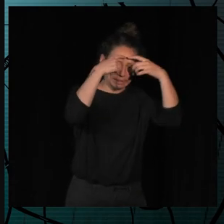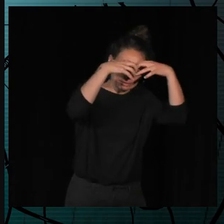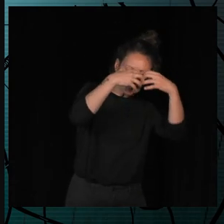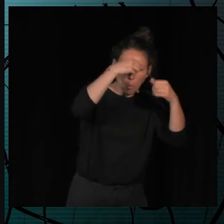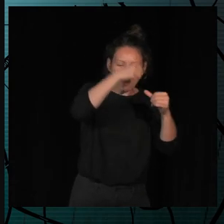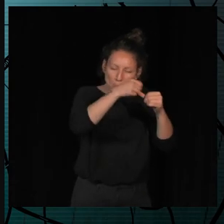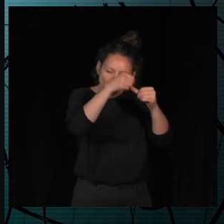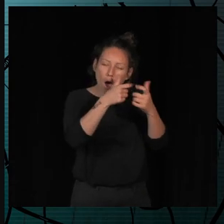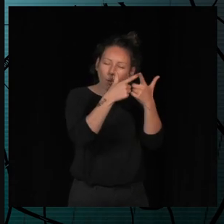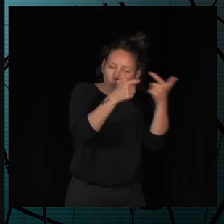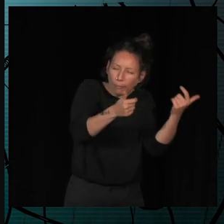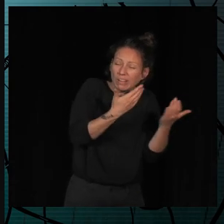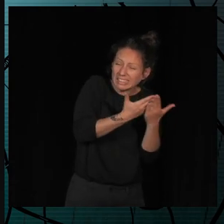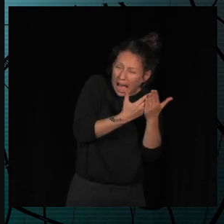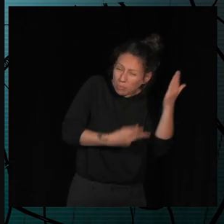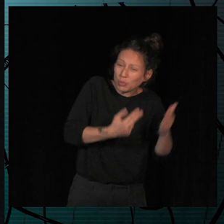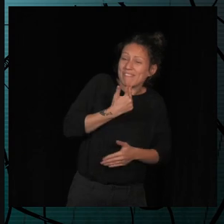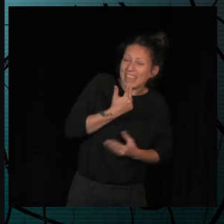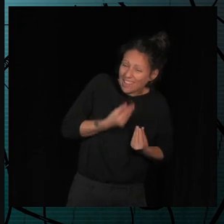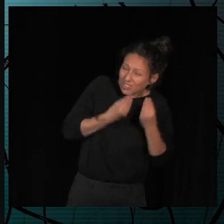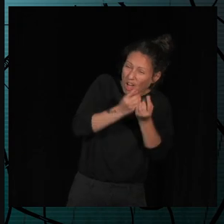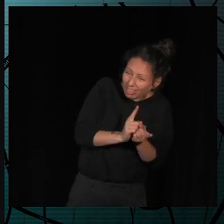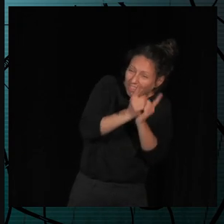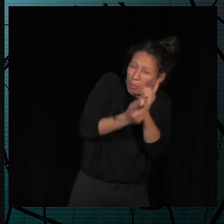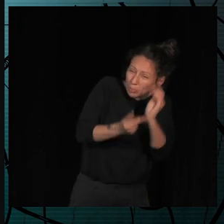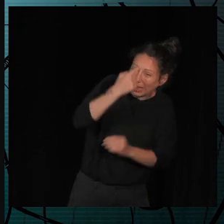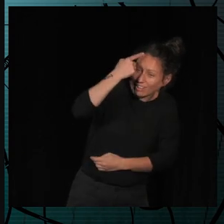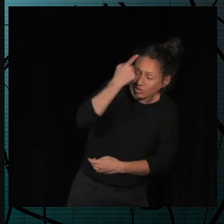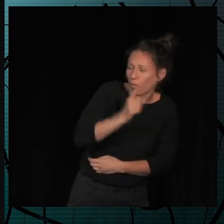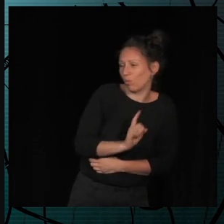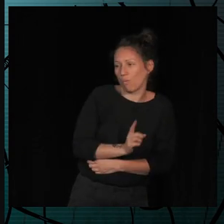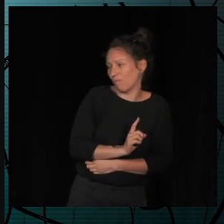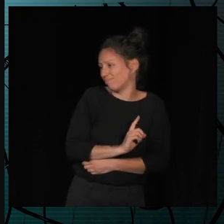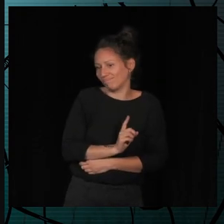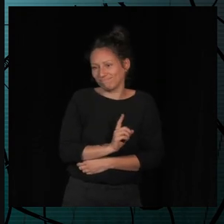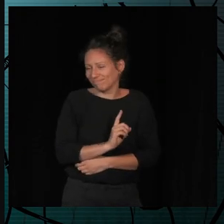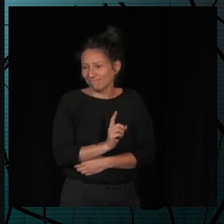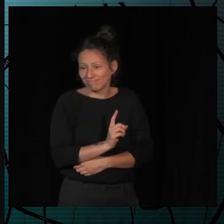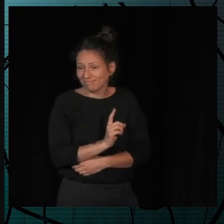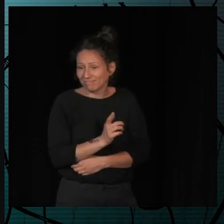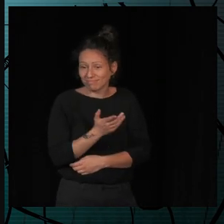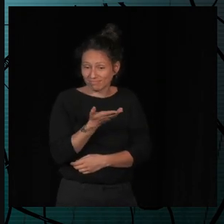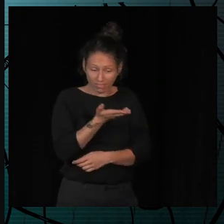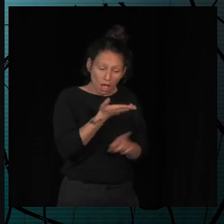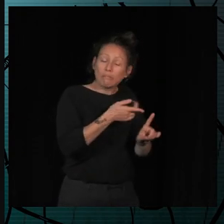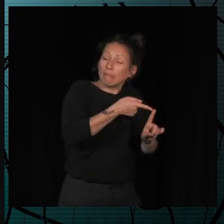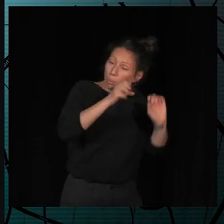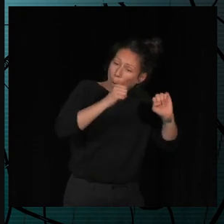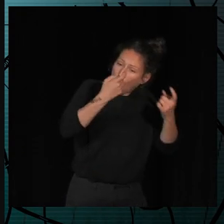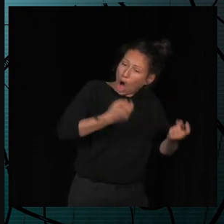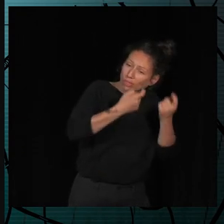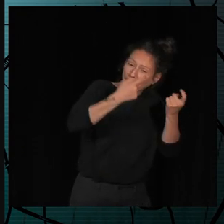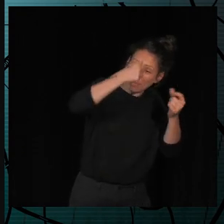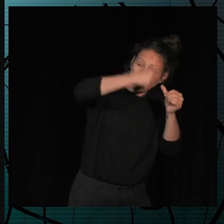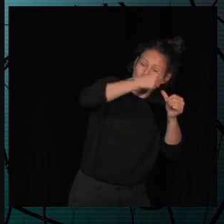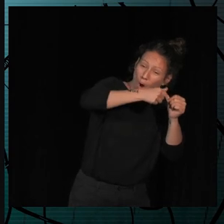et et ça c'est c'est quelque chose qu'il faut détacher c'està dire faut pas penser c'est un jeu qui met en jeu la mémoire donc ça améliore